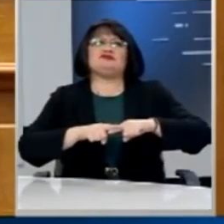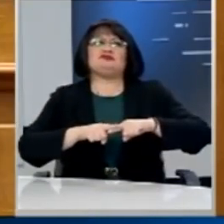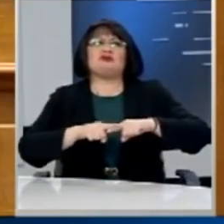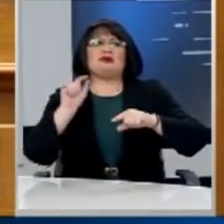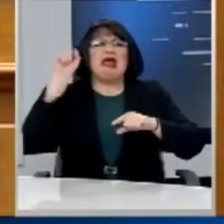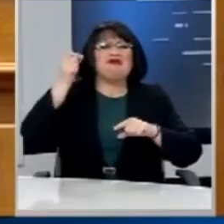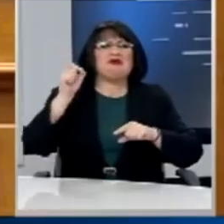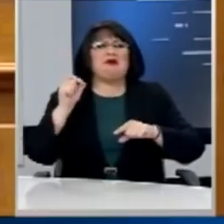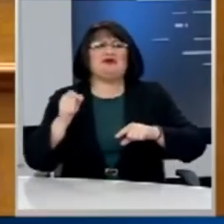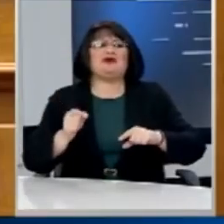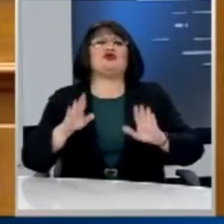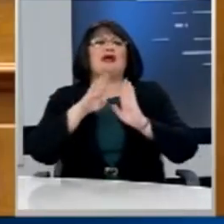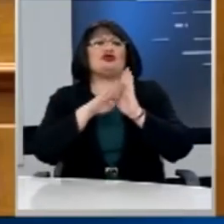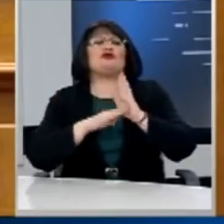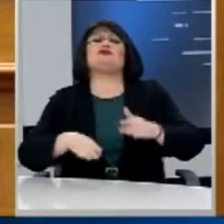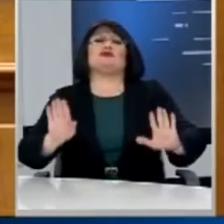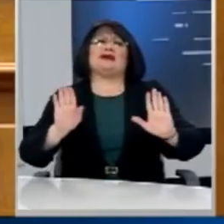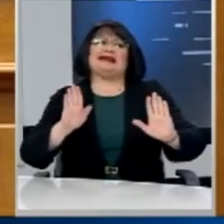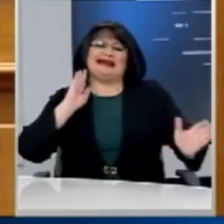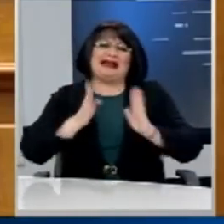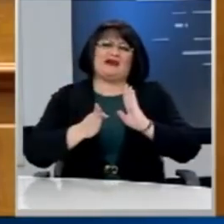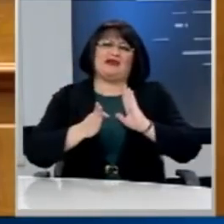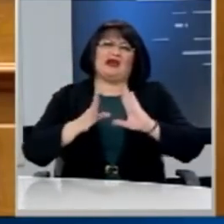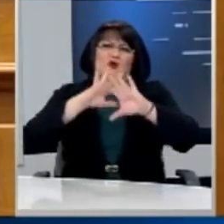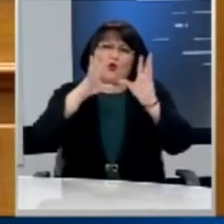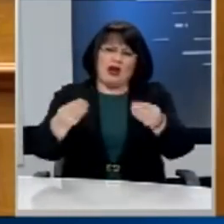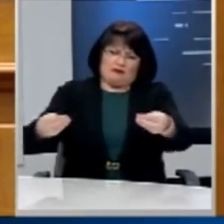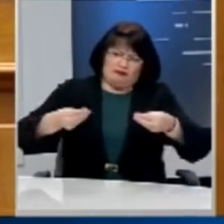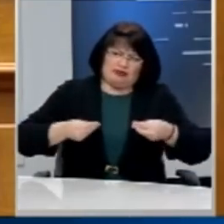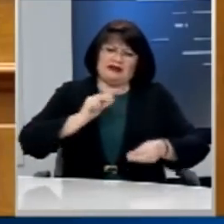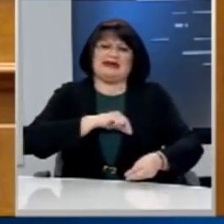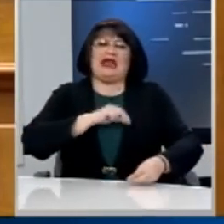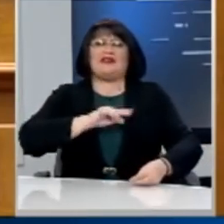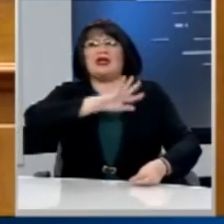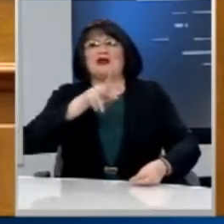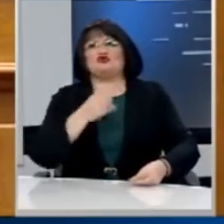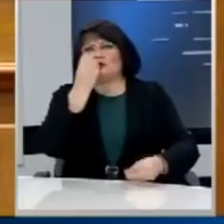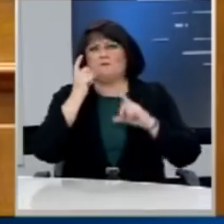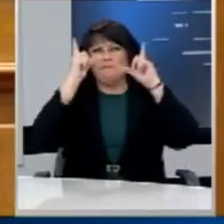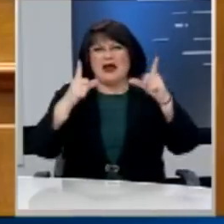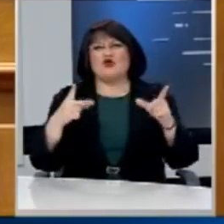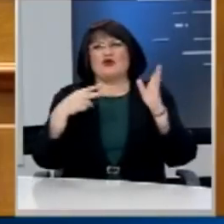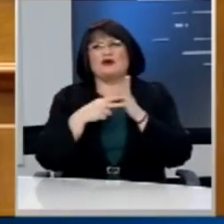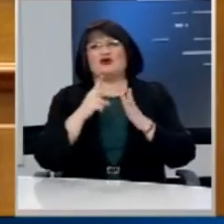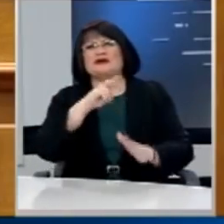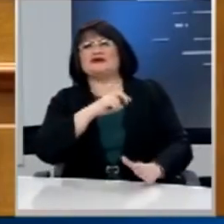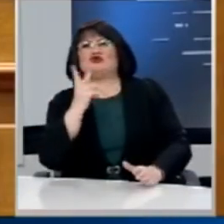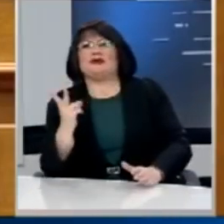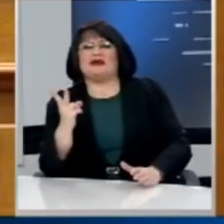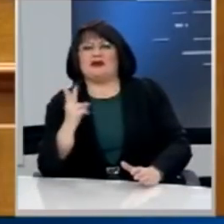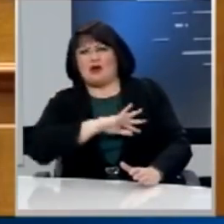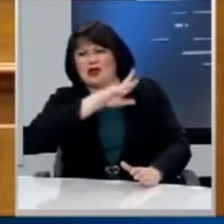αστερίσκους και υποσημειώσεις και χωρίς προϋποθέσεις. Συνολικά, μέχρι τον Μάιο του